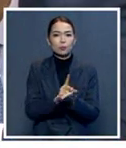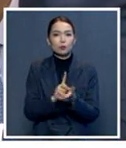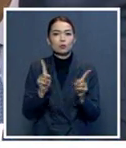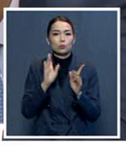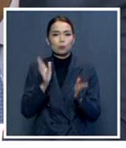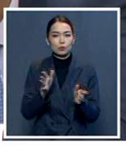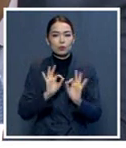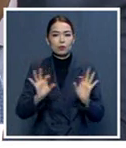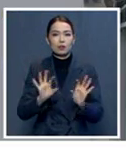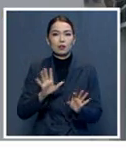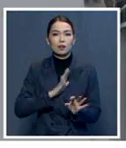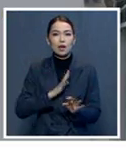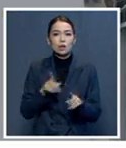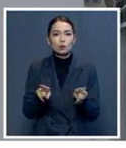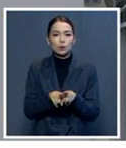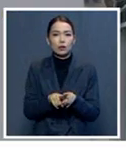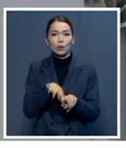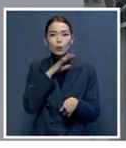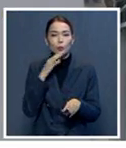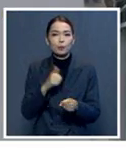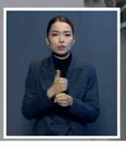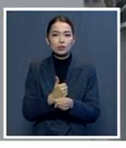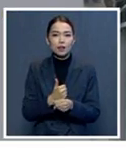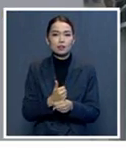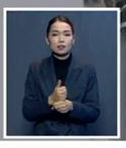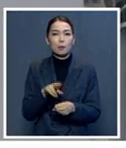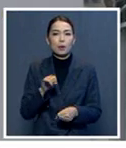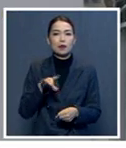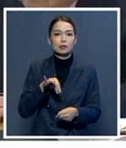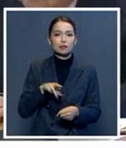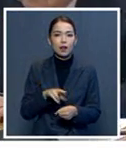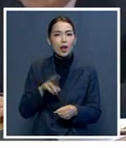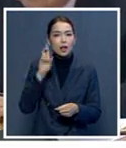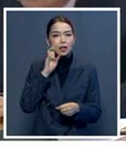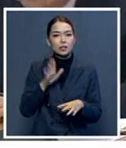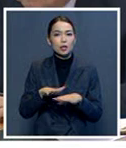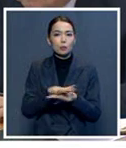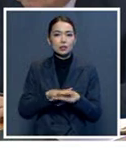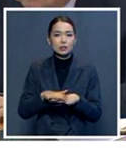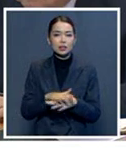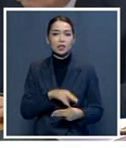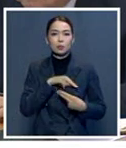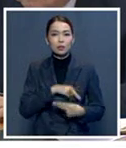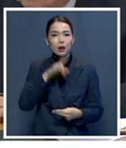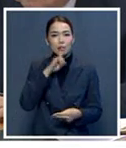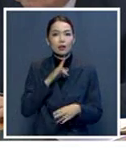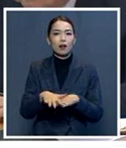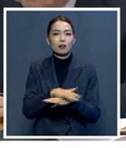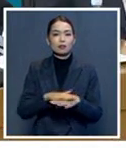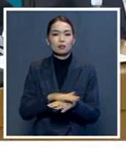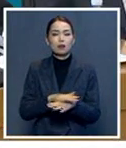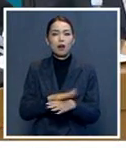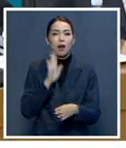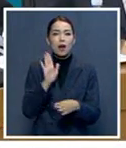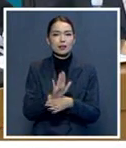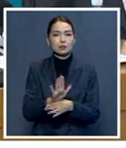анықтады. Сондай-ақ ұлт көшбасшысының партияластары елорда атауының ауысуын қолдап, бұл елбасының еңбегіне Қазақстан халқының берген